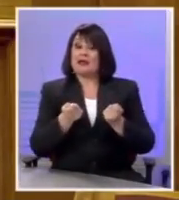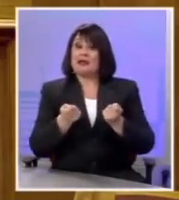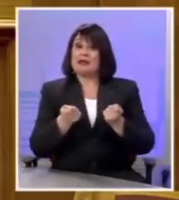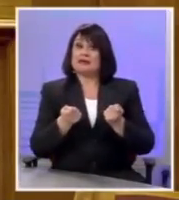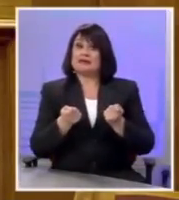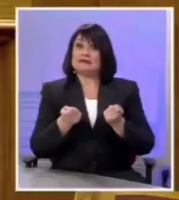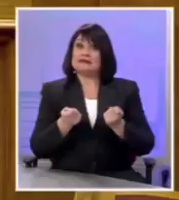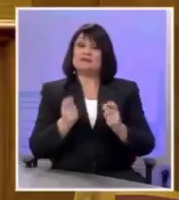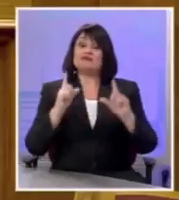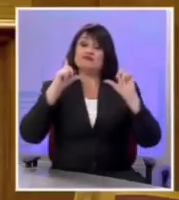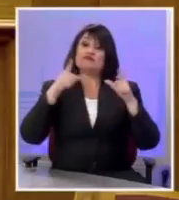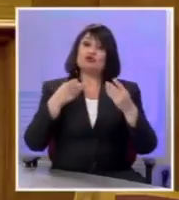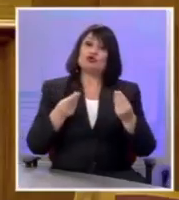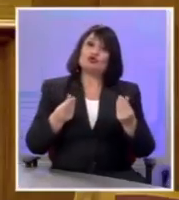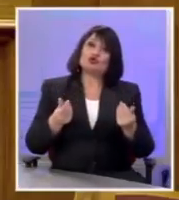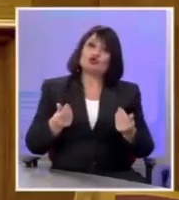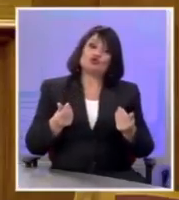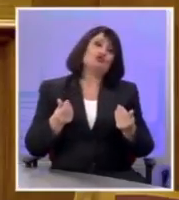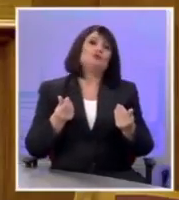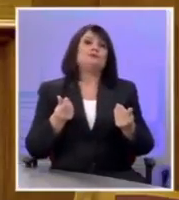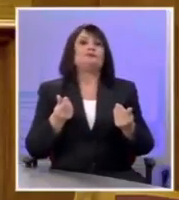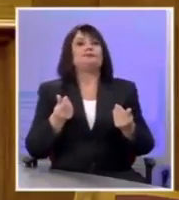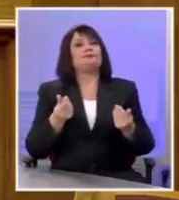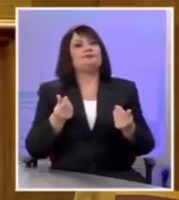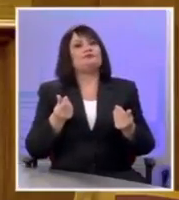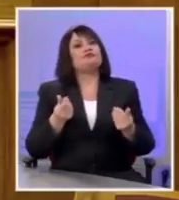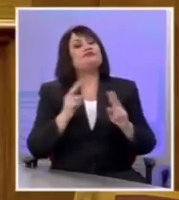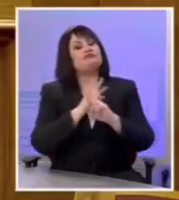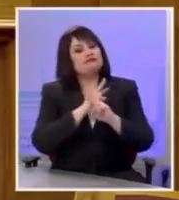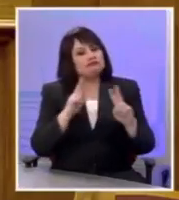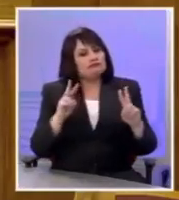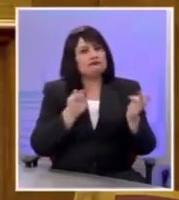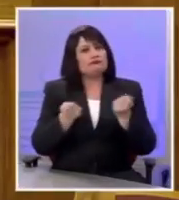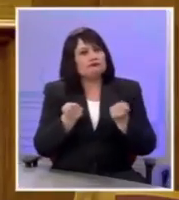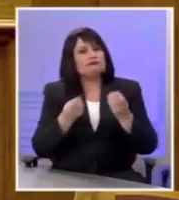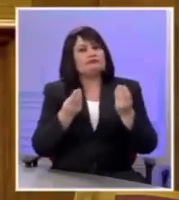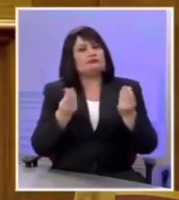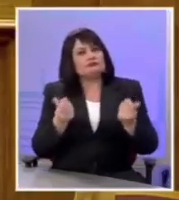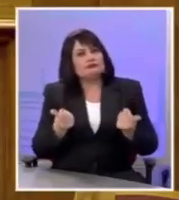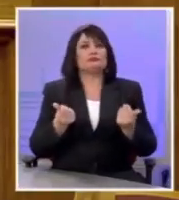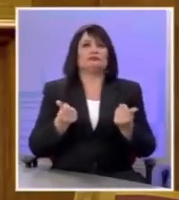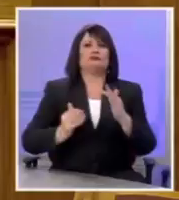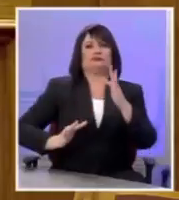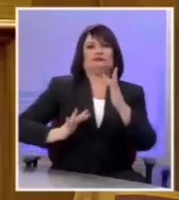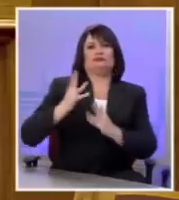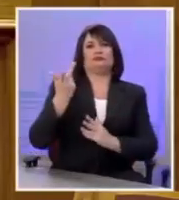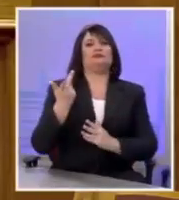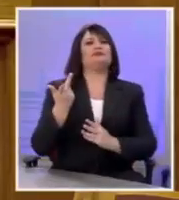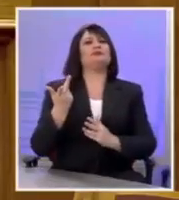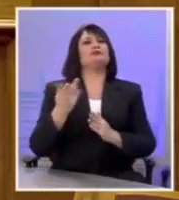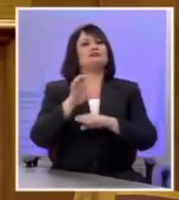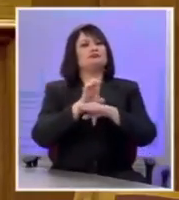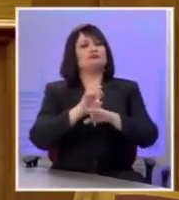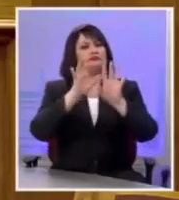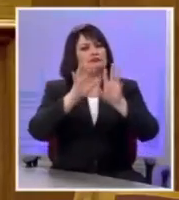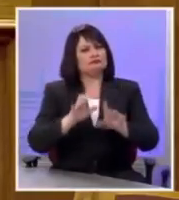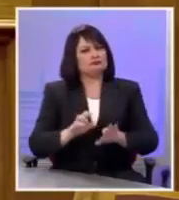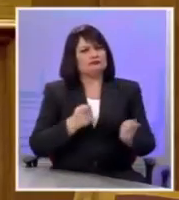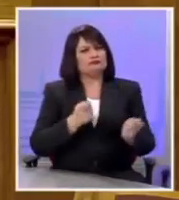με δημοκρατική, με διαφανή διακυβέρνηση και την αναβάθμιση των πληροφορικών συστημάτων,